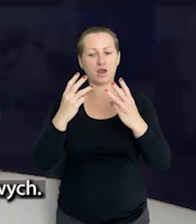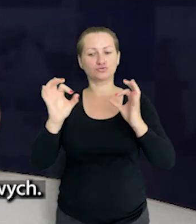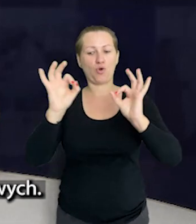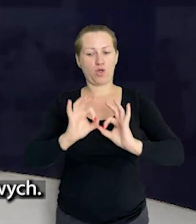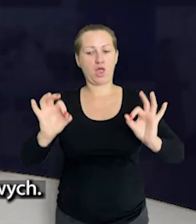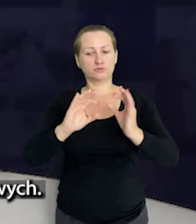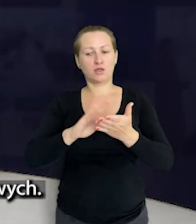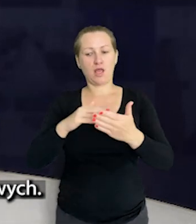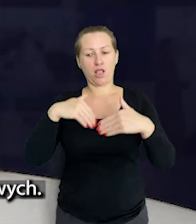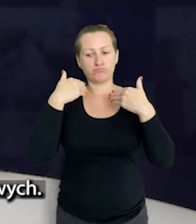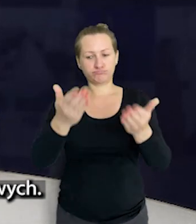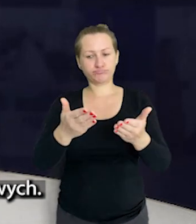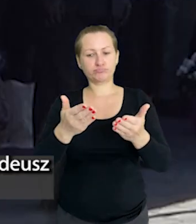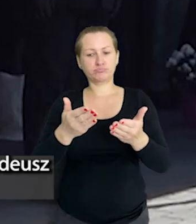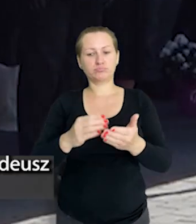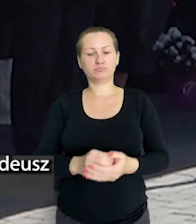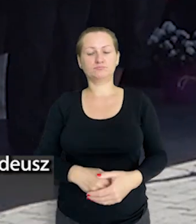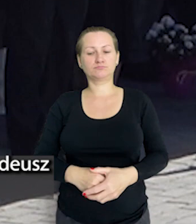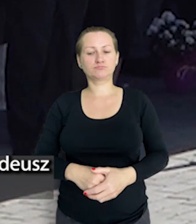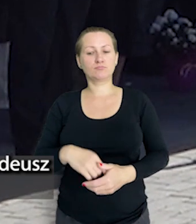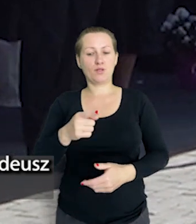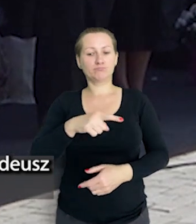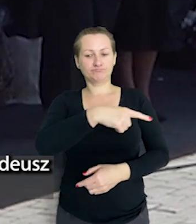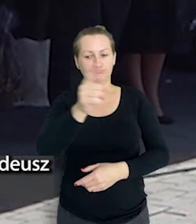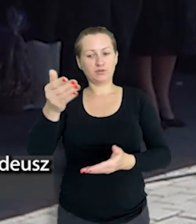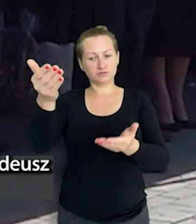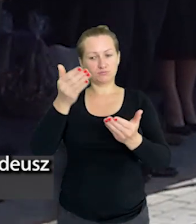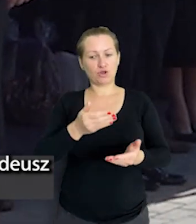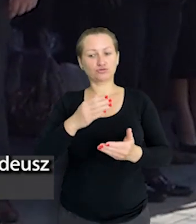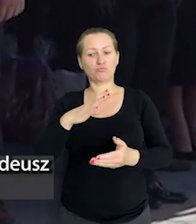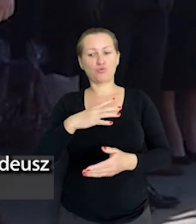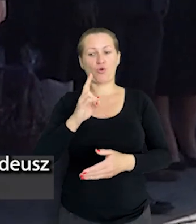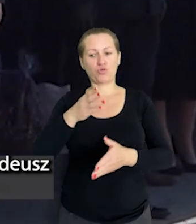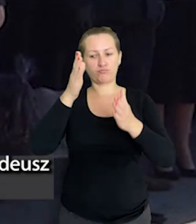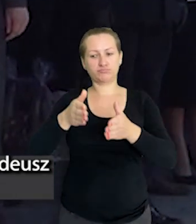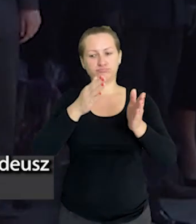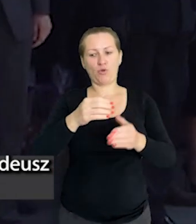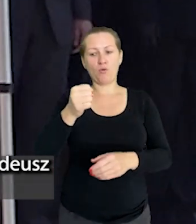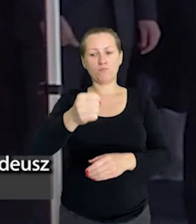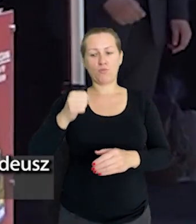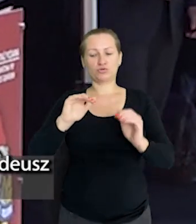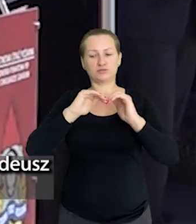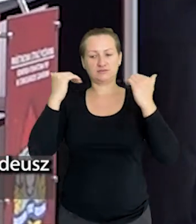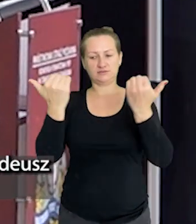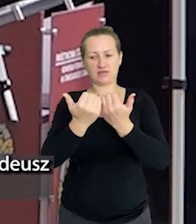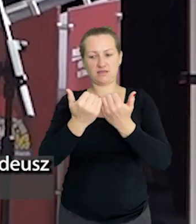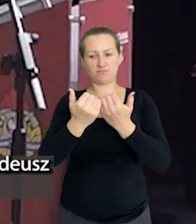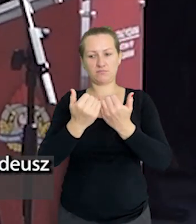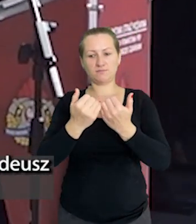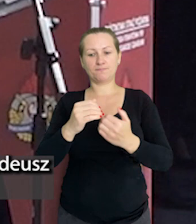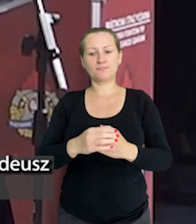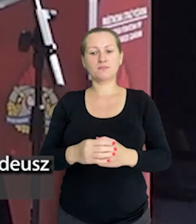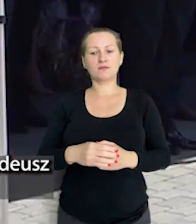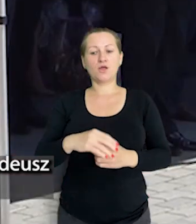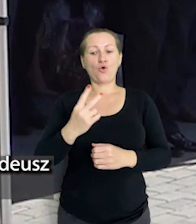wręczenia nagród, wyróżnień i awansów zawodowych. Wśród zaproszonych na uroczystość gości pojawili się m.in. poseł na Sejm RP